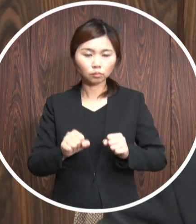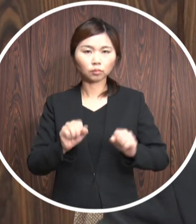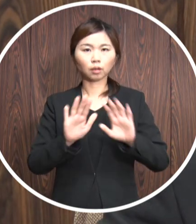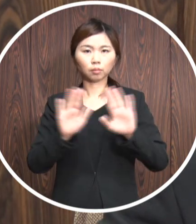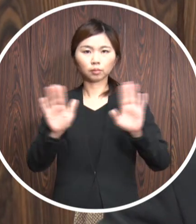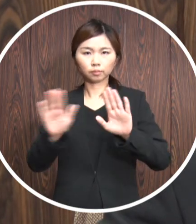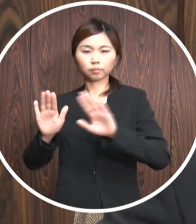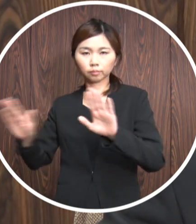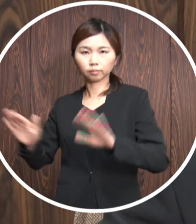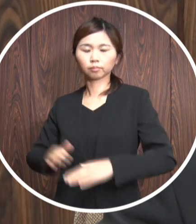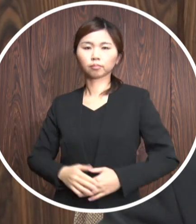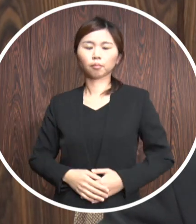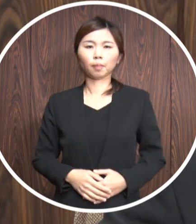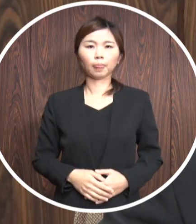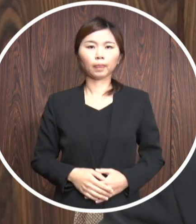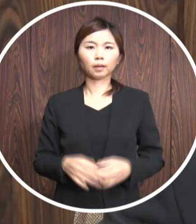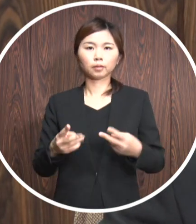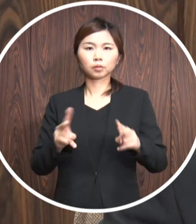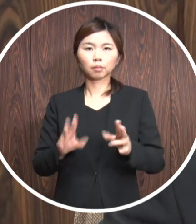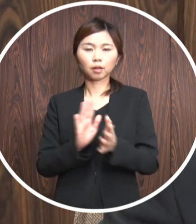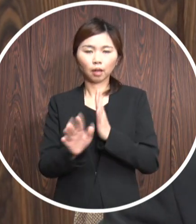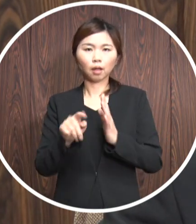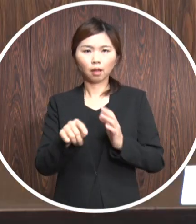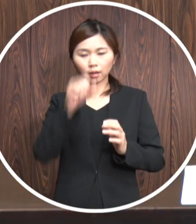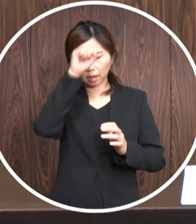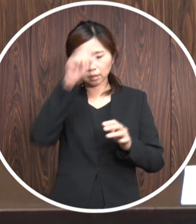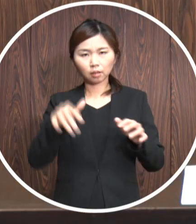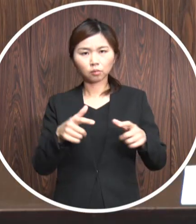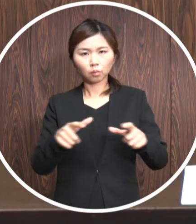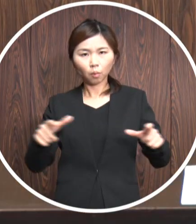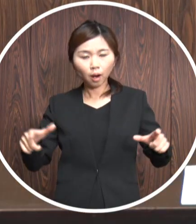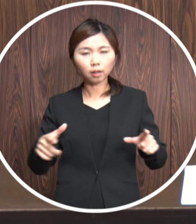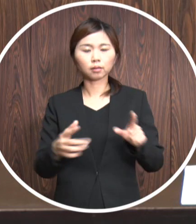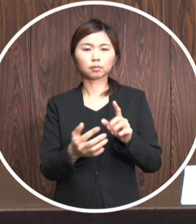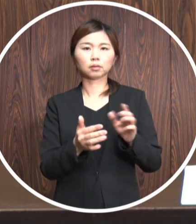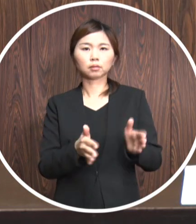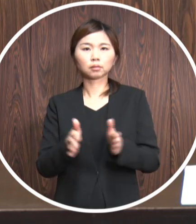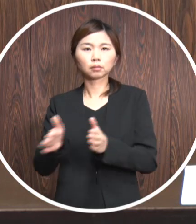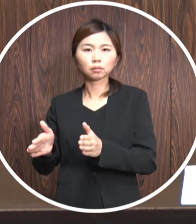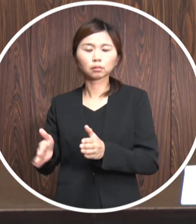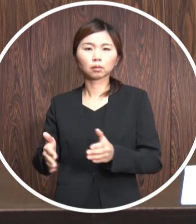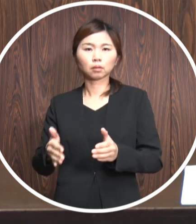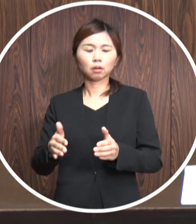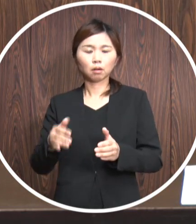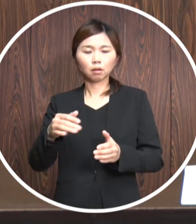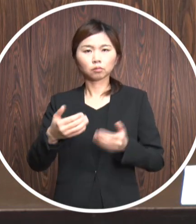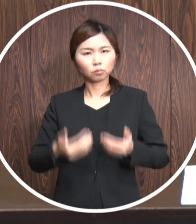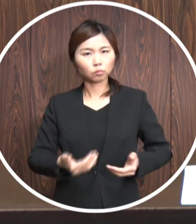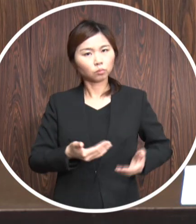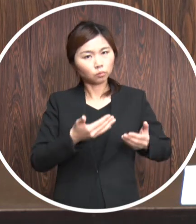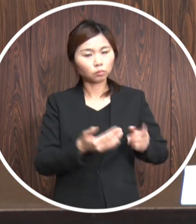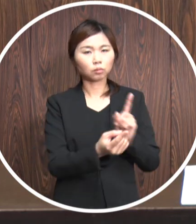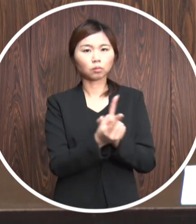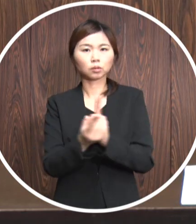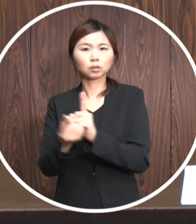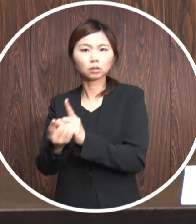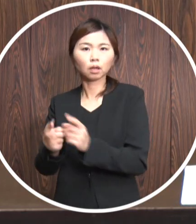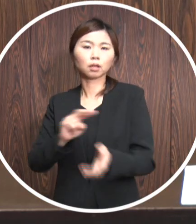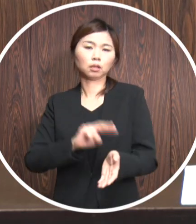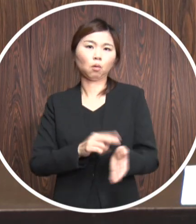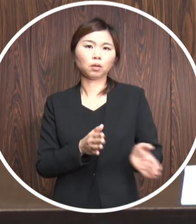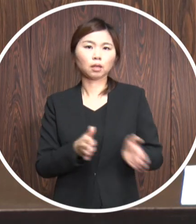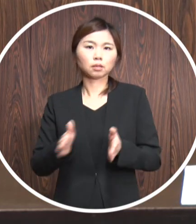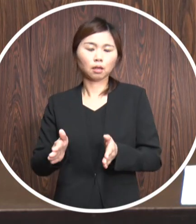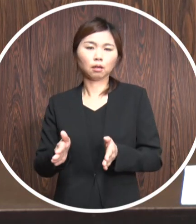県では引き続き患者の増加に備えて患者の重症度に応じた万全の医療体制の整備